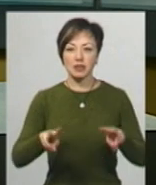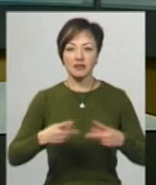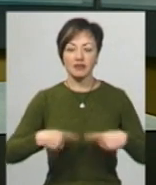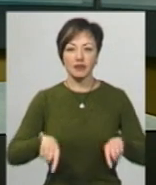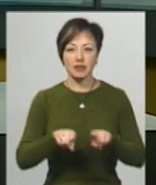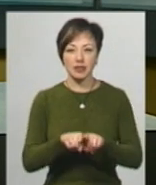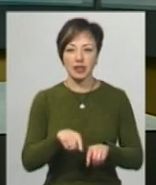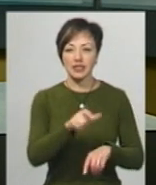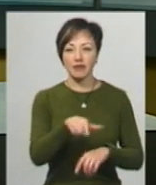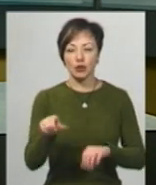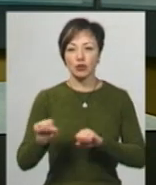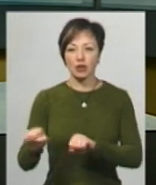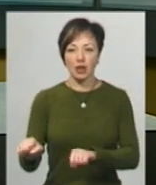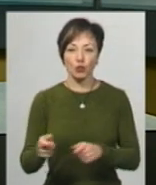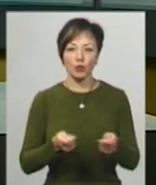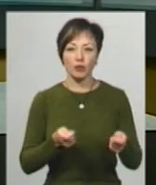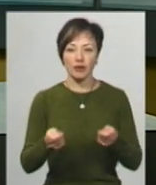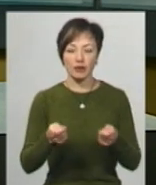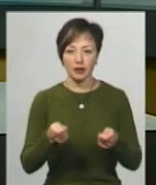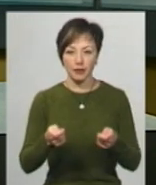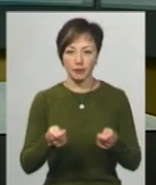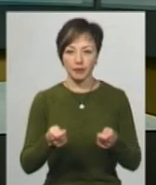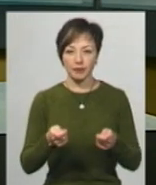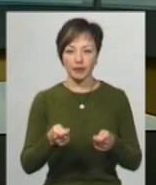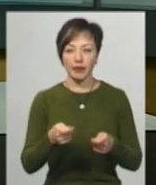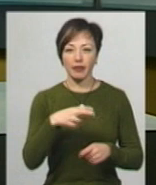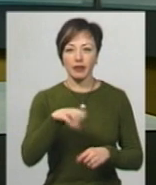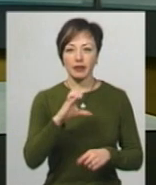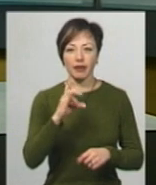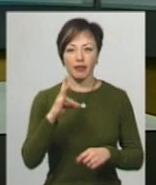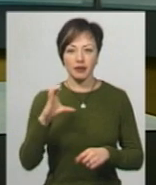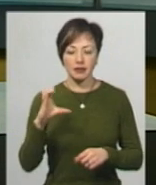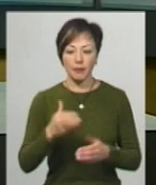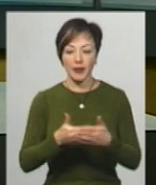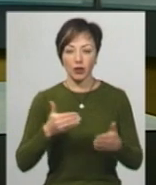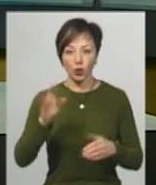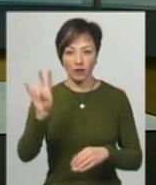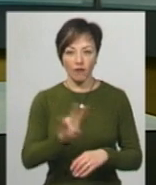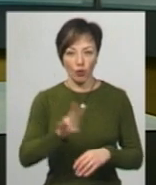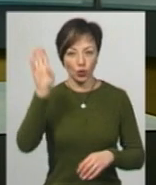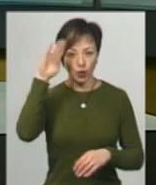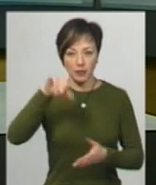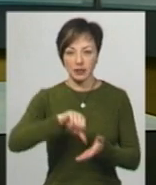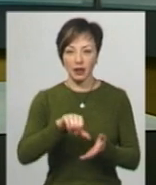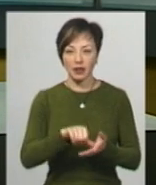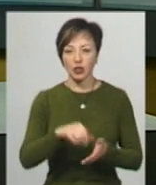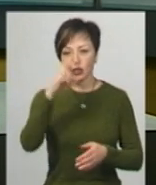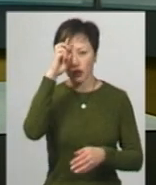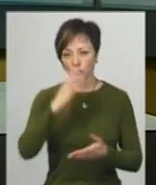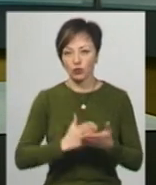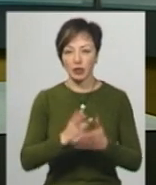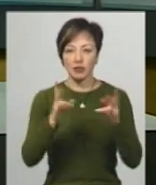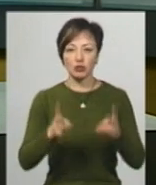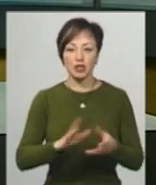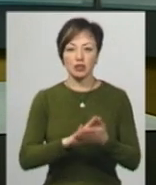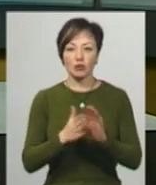захисту Хмельницького міськрайонного управління Ганна Іванова. Напередодні відзначення водохреща представники Державної служби з надзвичайних ситуацій